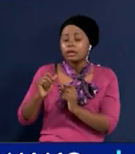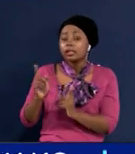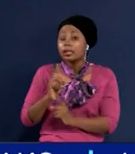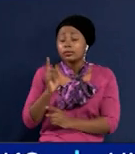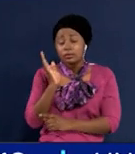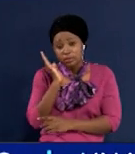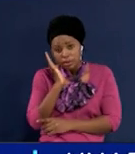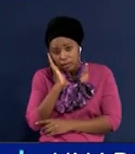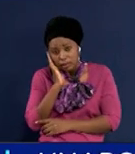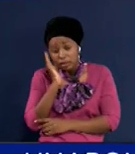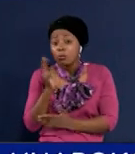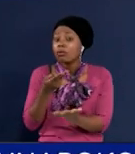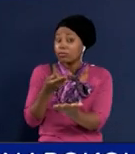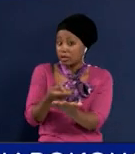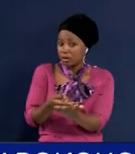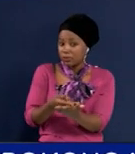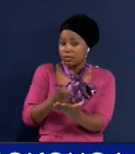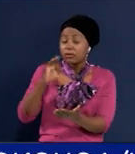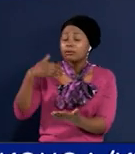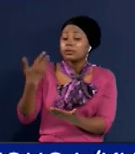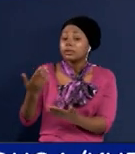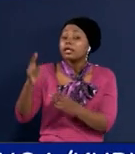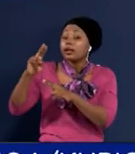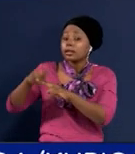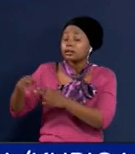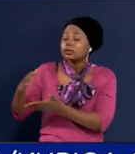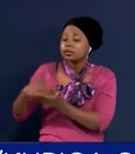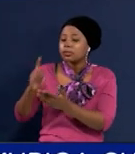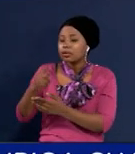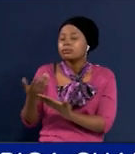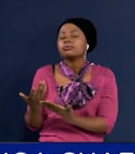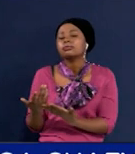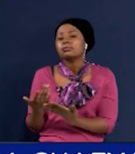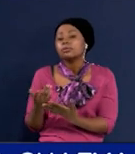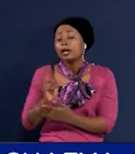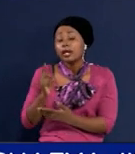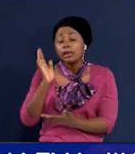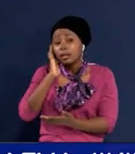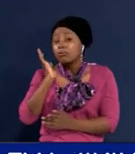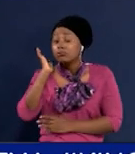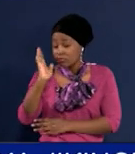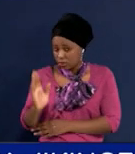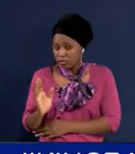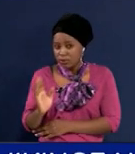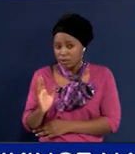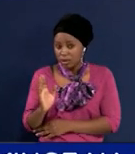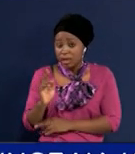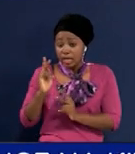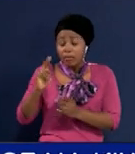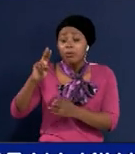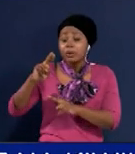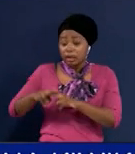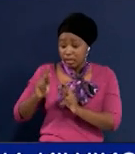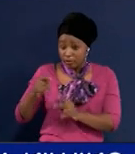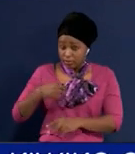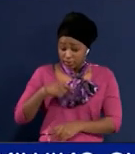asilale kwa ulalo, badala yake akarishwe sehemu ambapo atakuwa hajalala moja kwa moja. Ukiwa umekaa kama